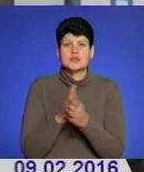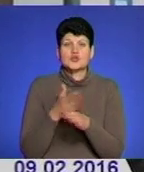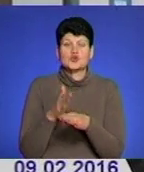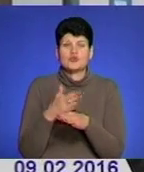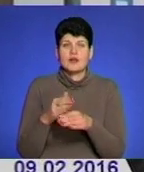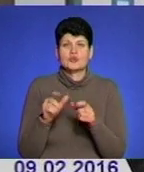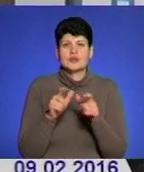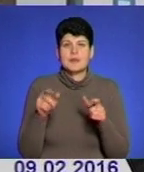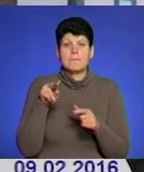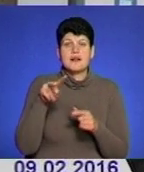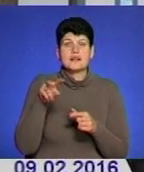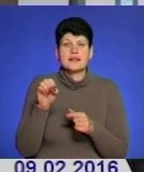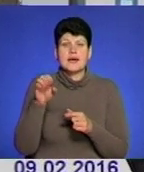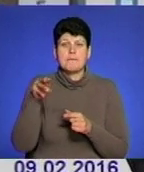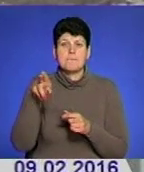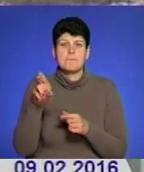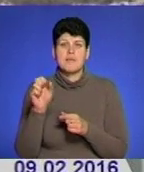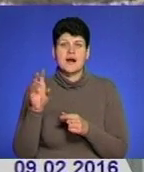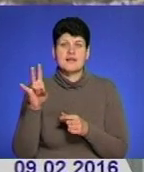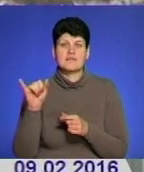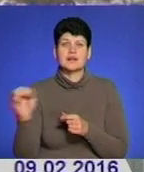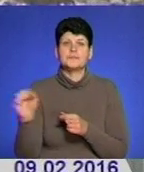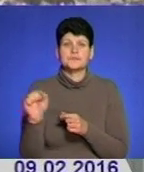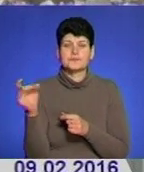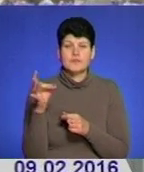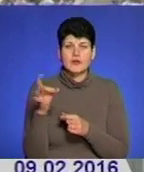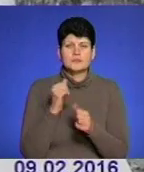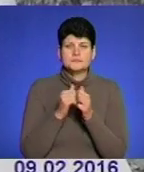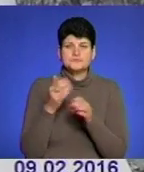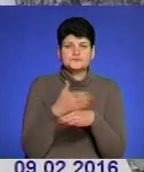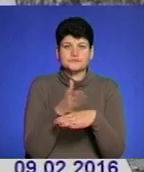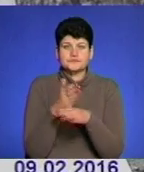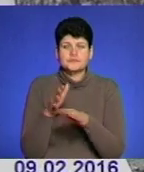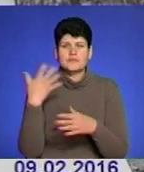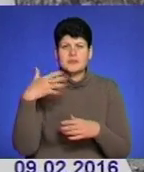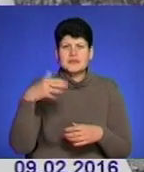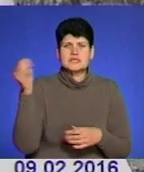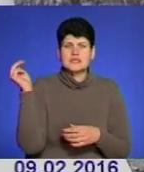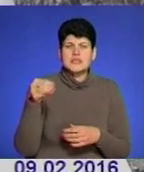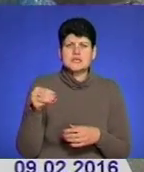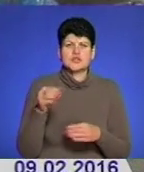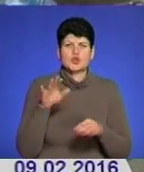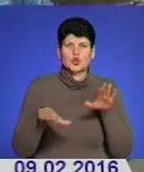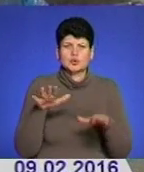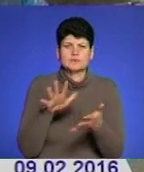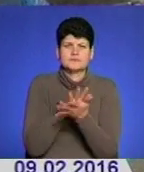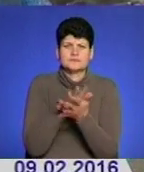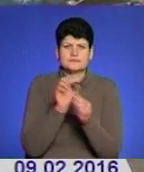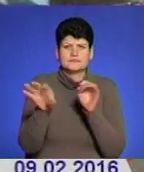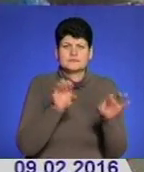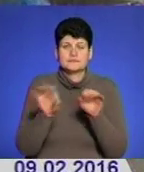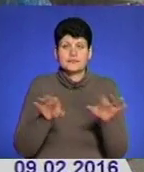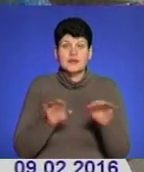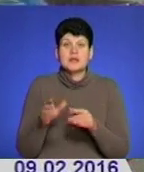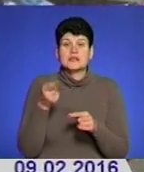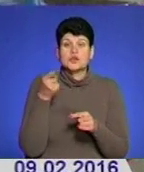селі Плебанівка Теребовлянського району. Щороку на комплексі сортують близько 50 тисяч тонн відходів. Умови праці на